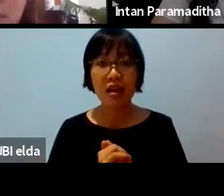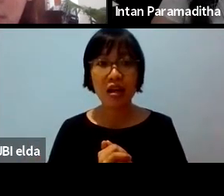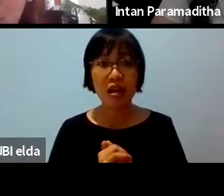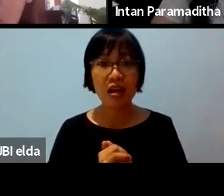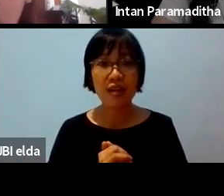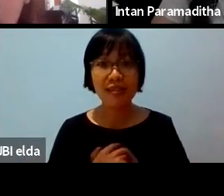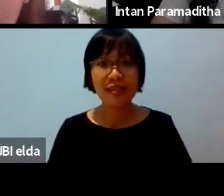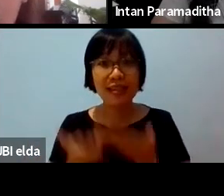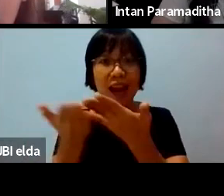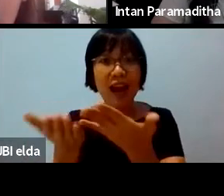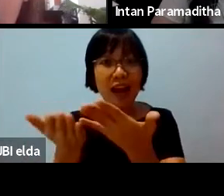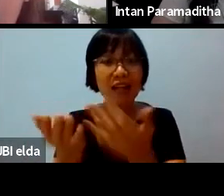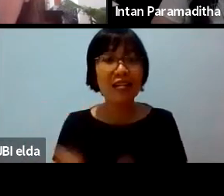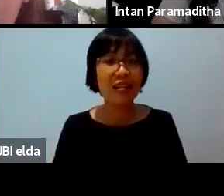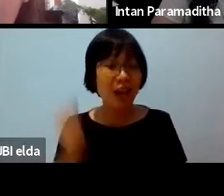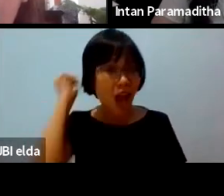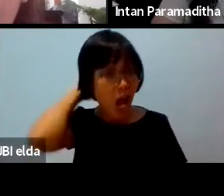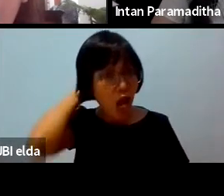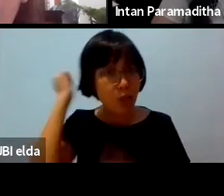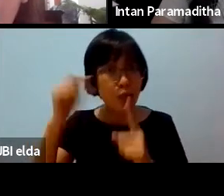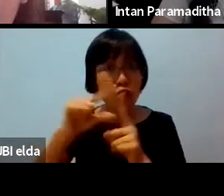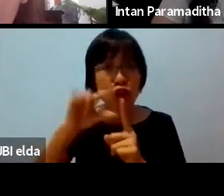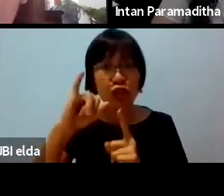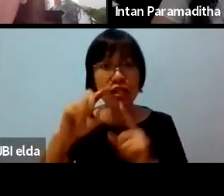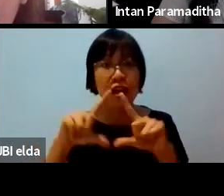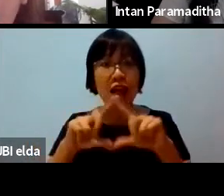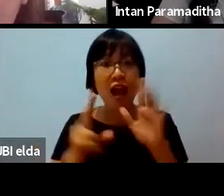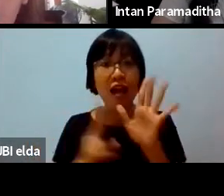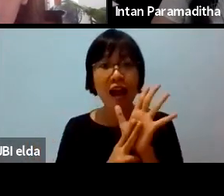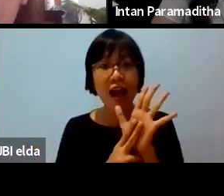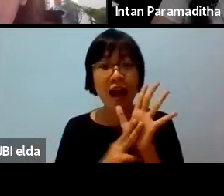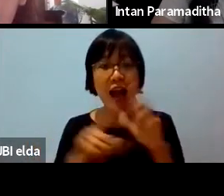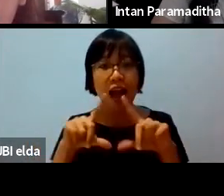Mbak Diana dan Mbak Intan untuk menjawab deh.